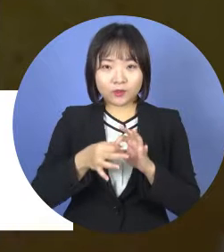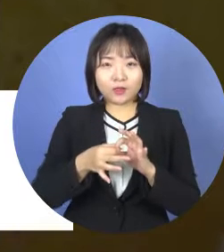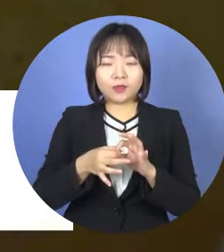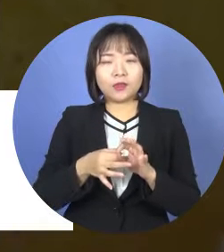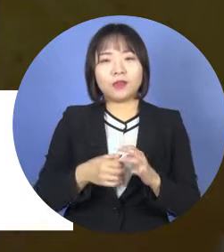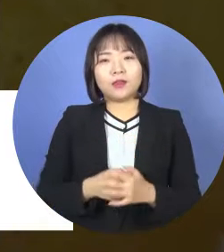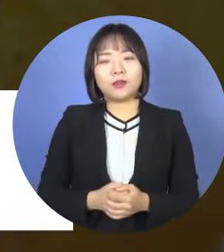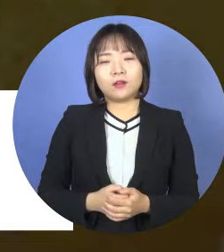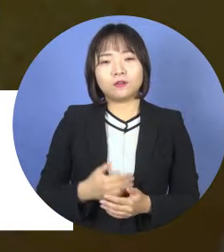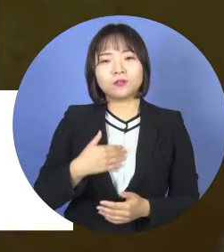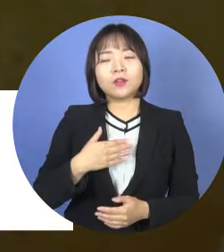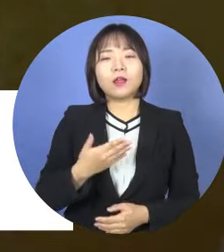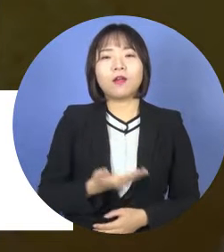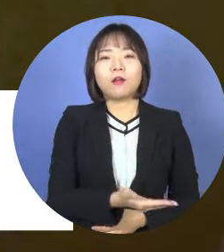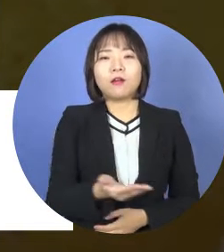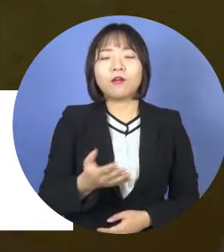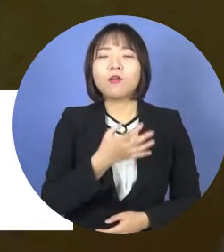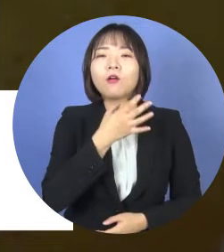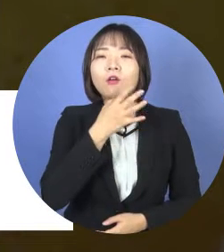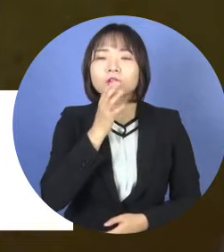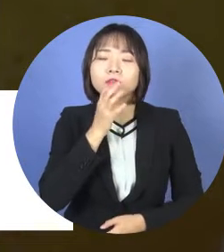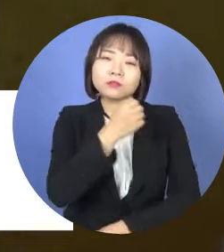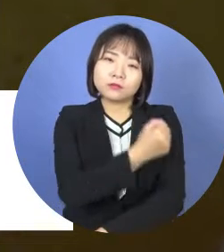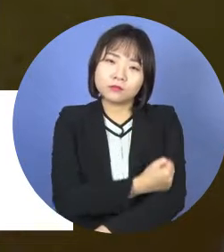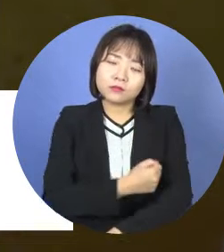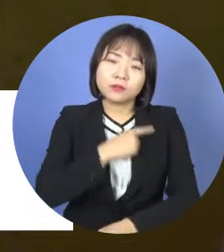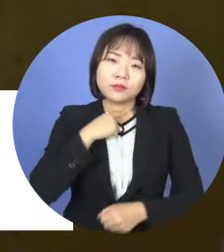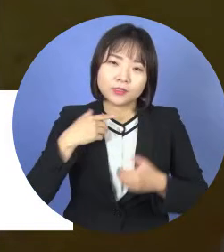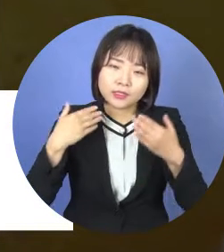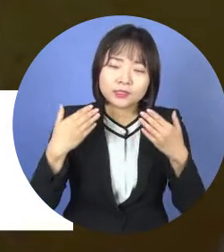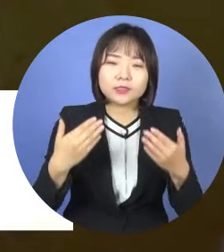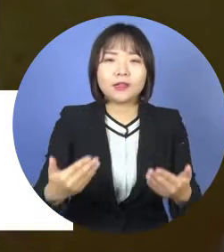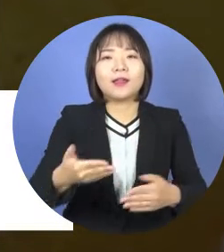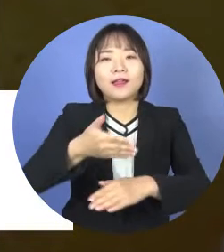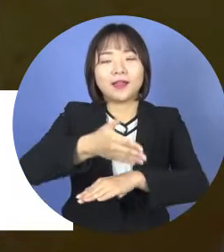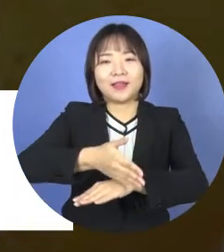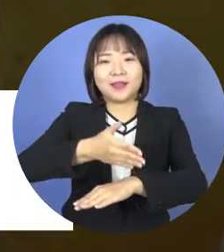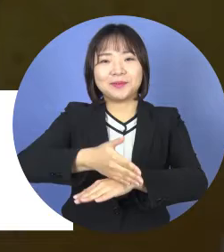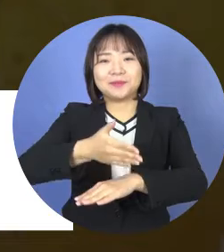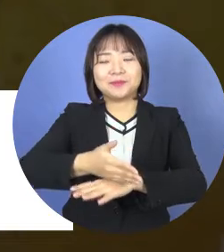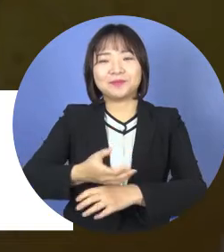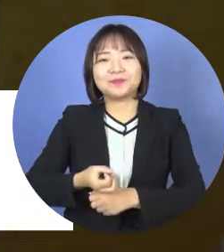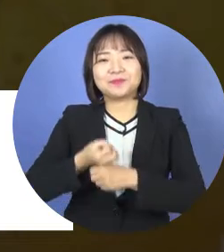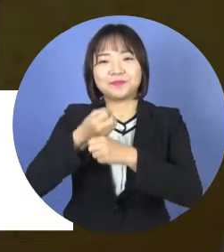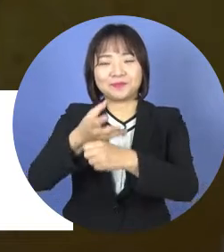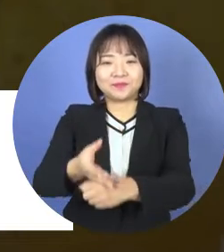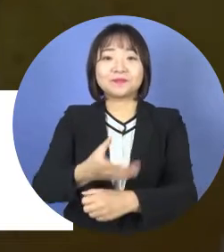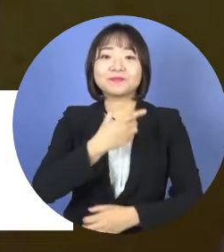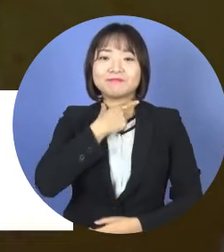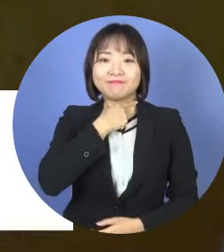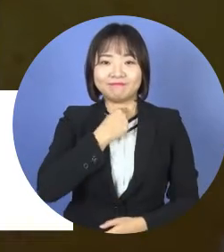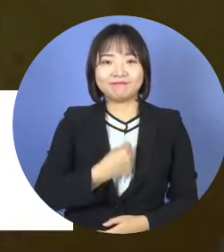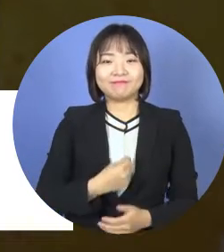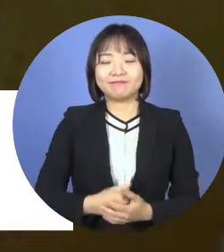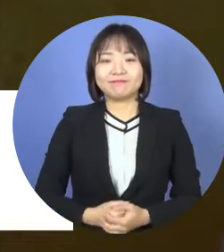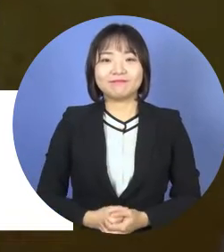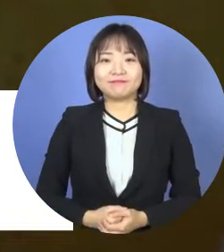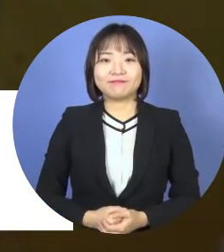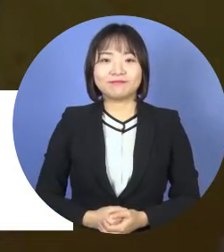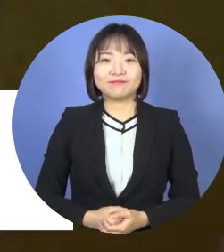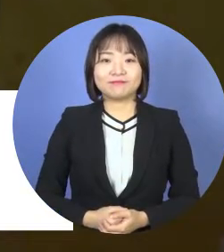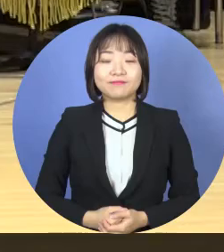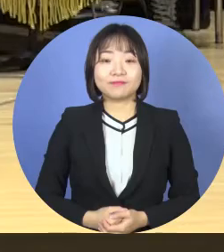통해서 조금이나마 우리 어르신들의 헌신과 희생에 감사하는 마음이